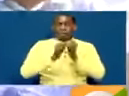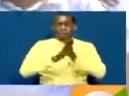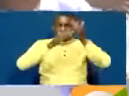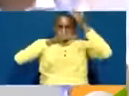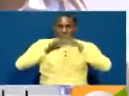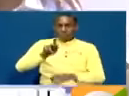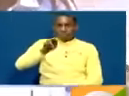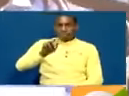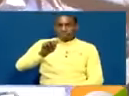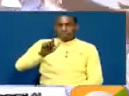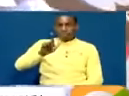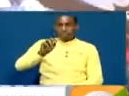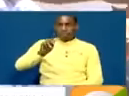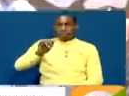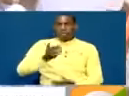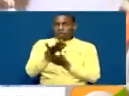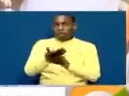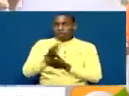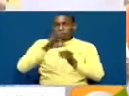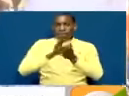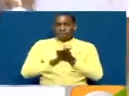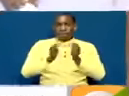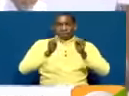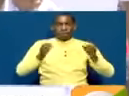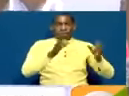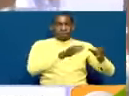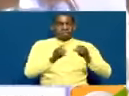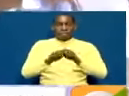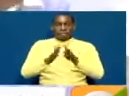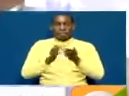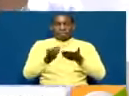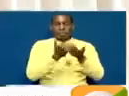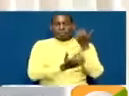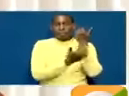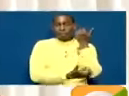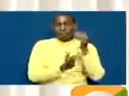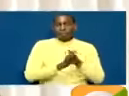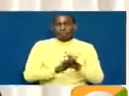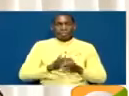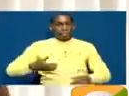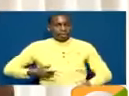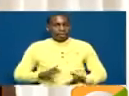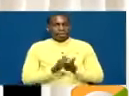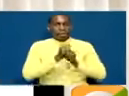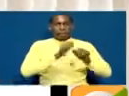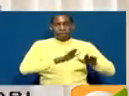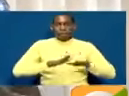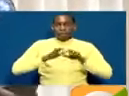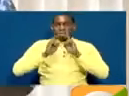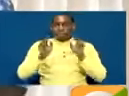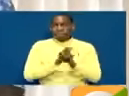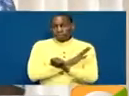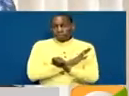Kaloki tunawaomba kura, tustawishe jamii hapa, tupigane na umaskini na njaa. Tutafanya kampeni zetu kwa njia ya